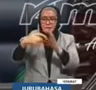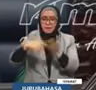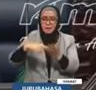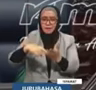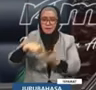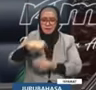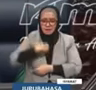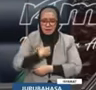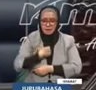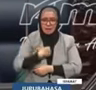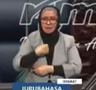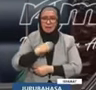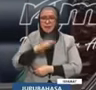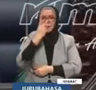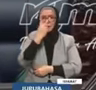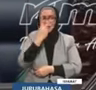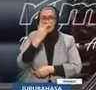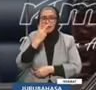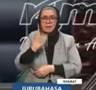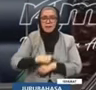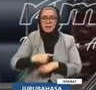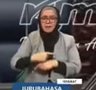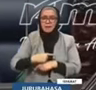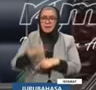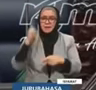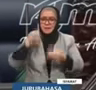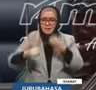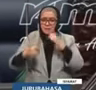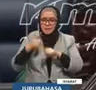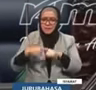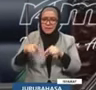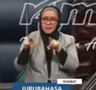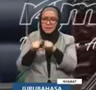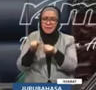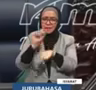Pada masa itu menteri pertahanan Indonesia